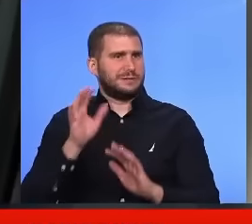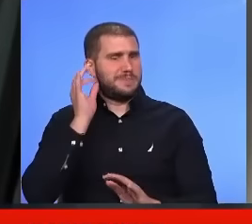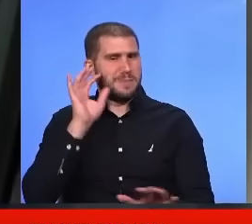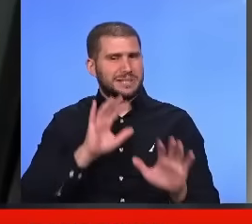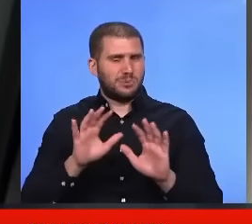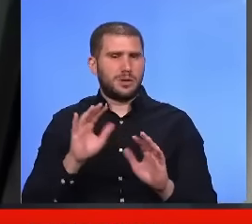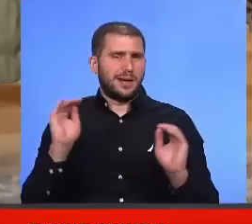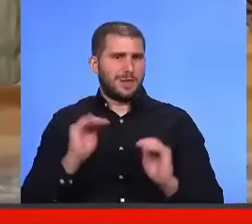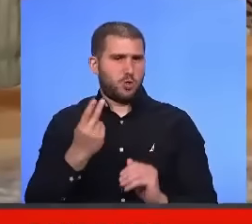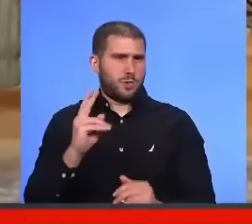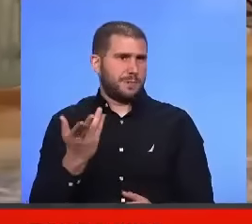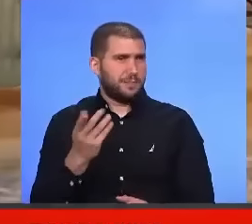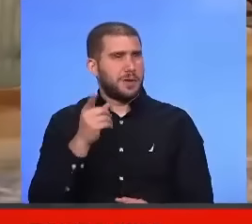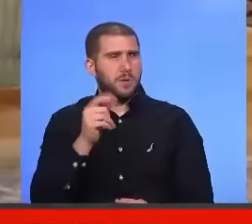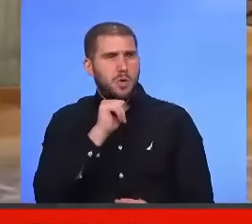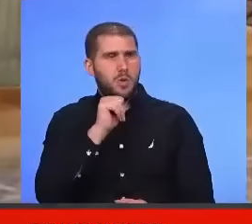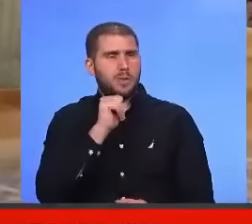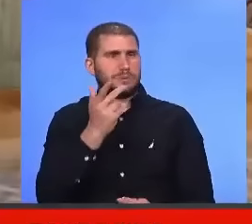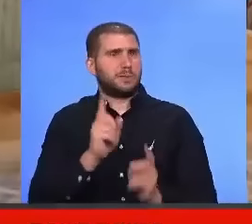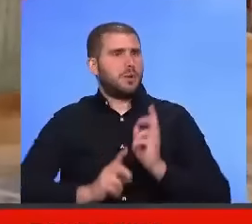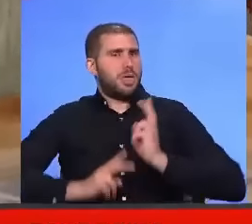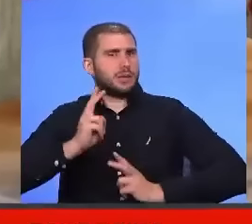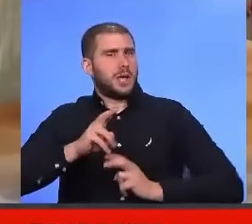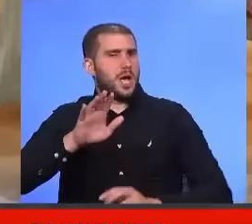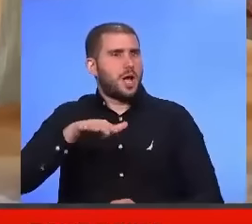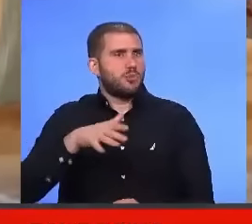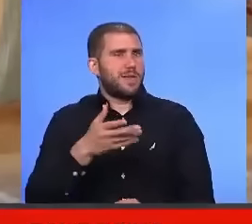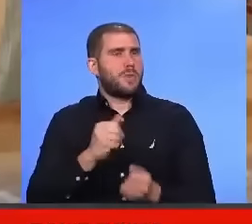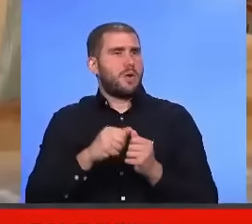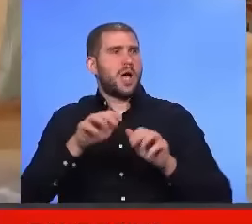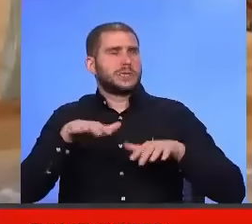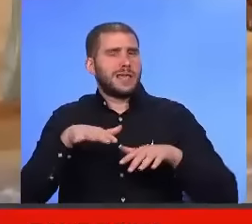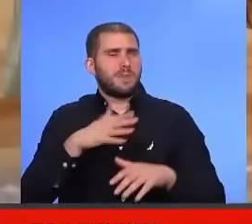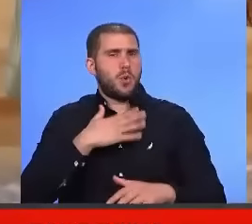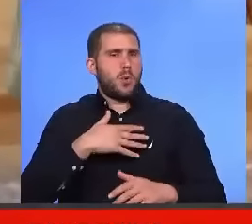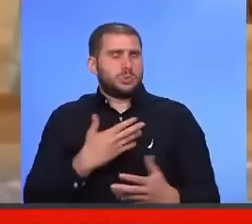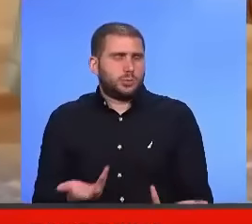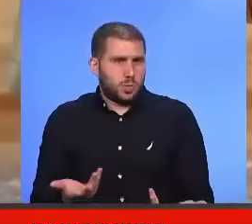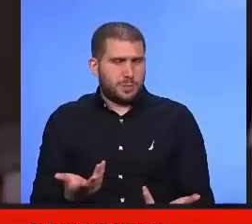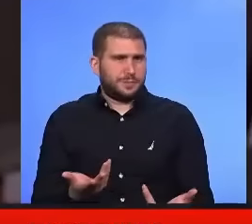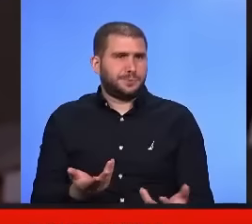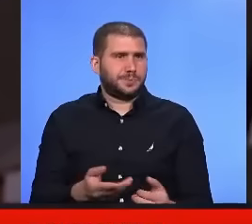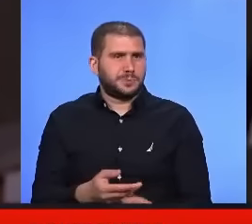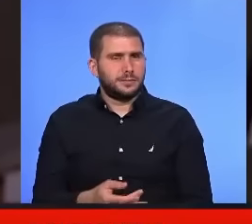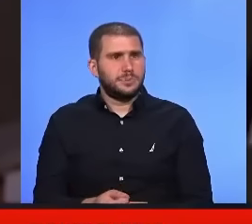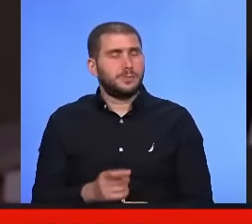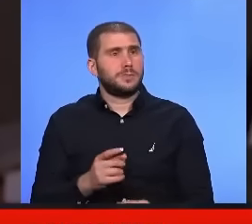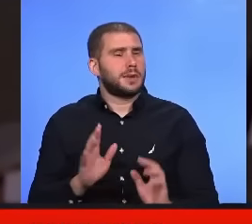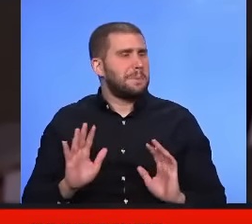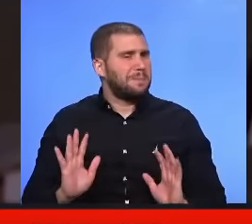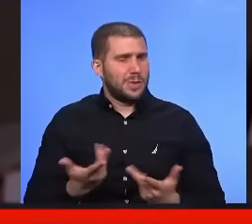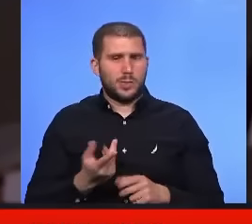יותר קטנים, שהם לא רוצים עכשיו לייצר 5,000 או 10,000 חולצות.